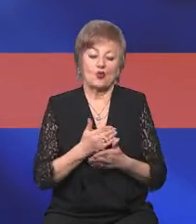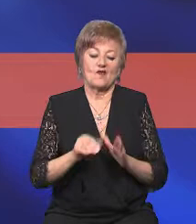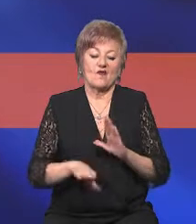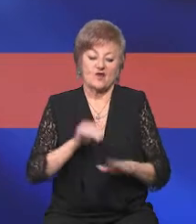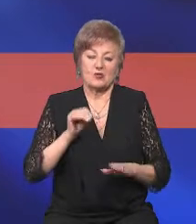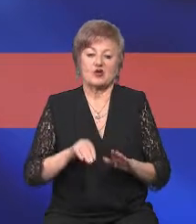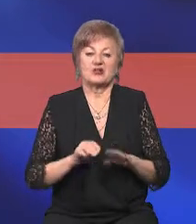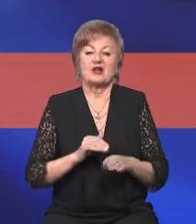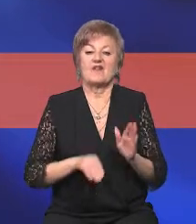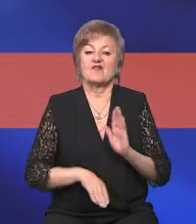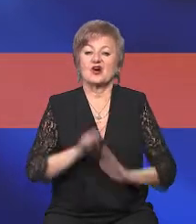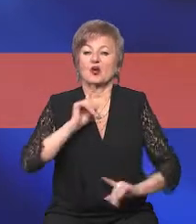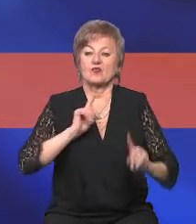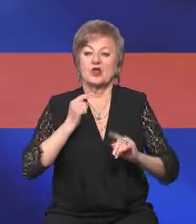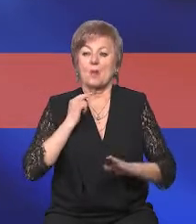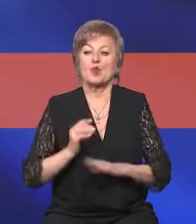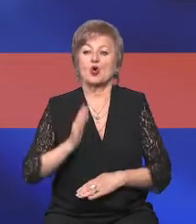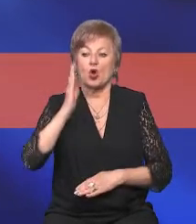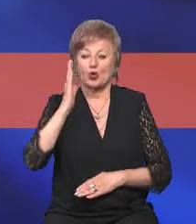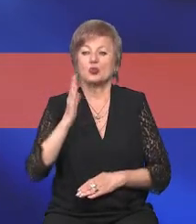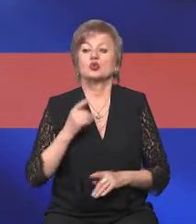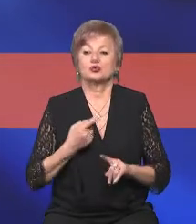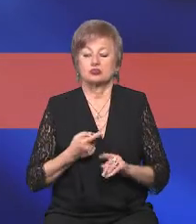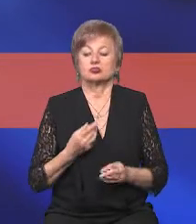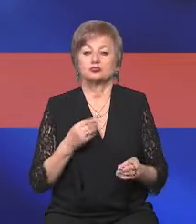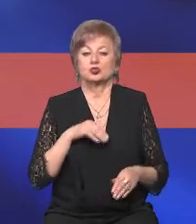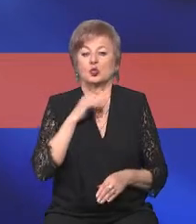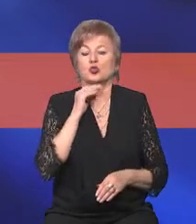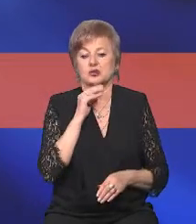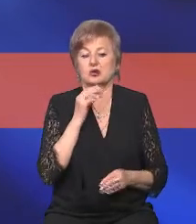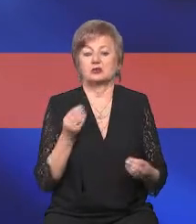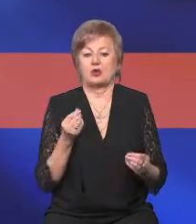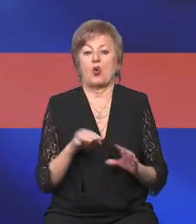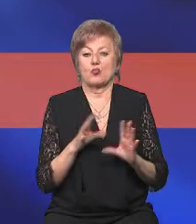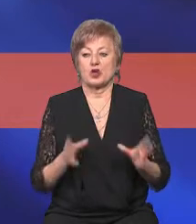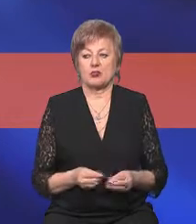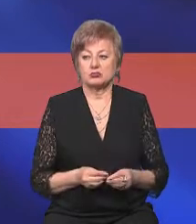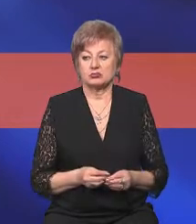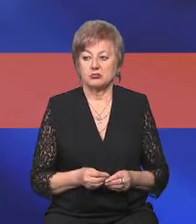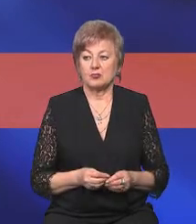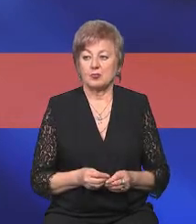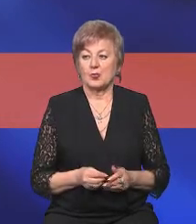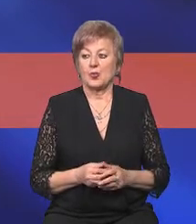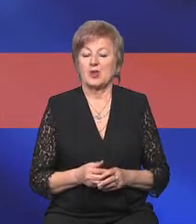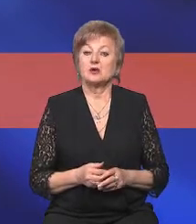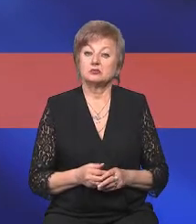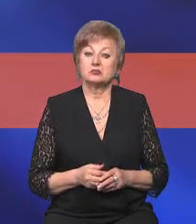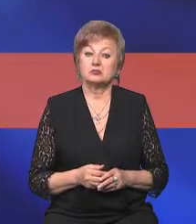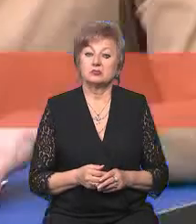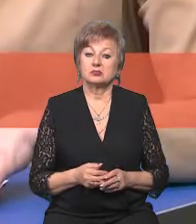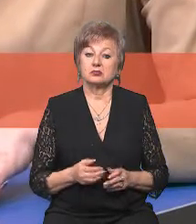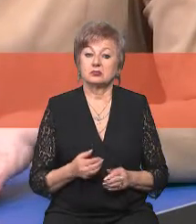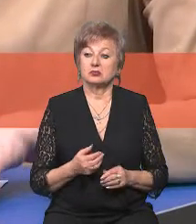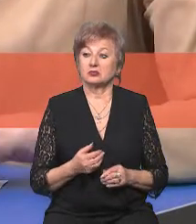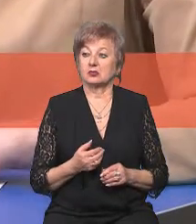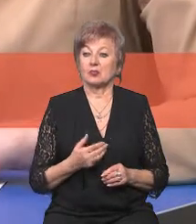Рада проголосує за фінансування цих послуг в достатньому об'ємі. Тому що ми... Я шукала цю інформацію